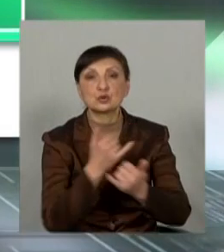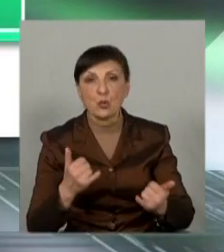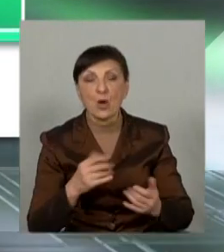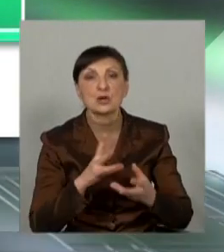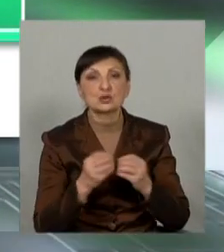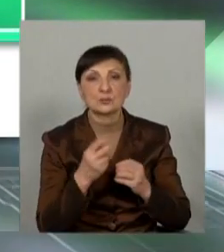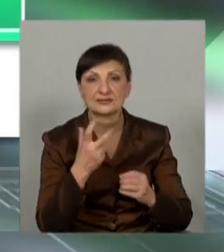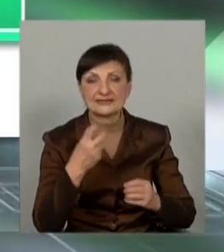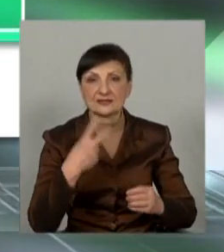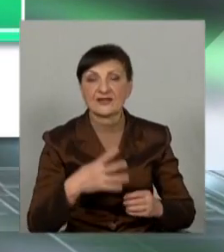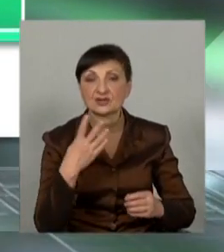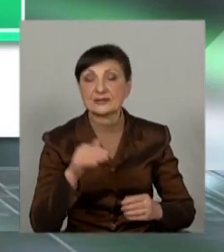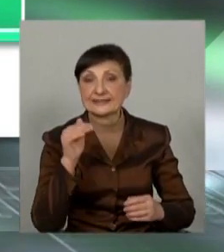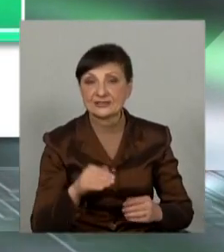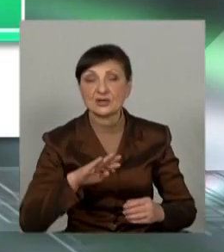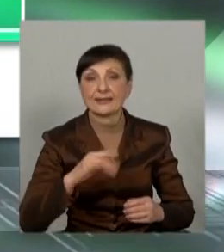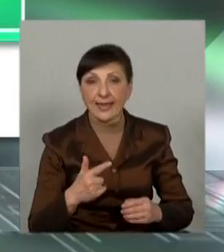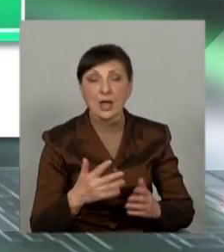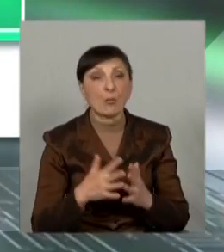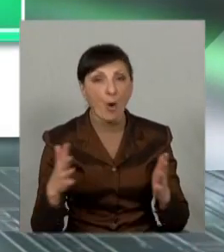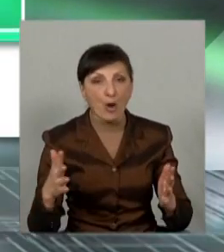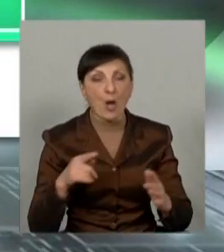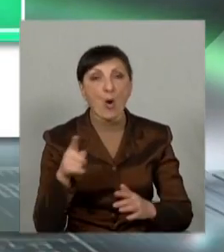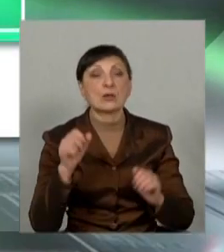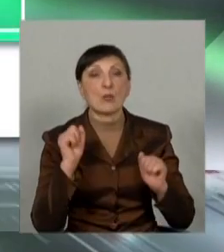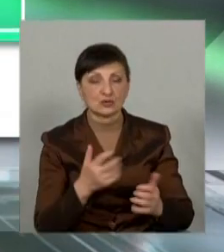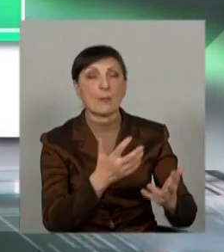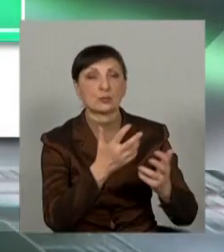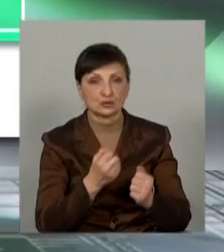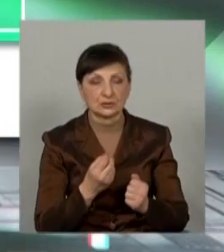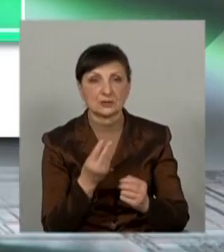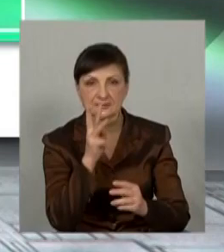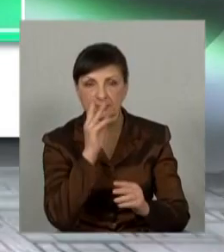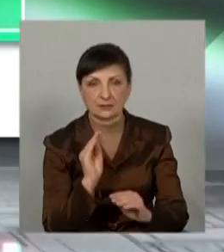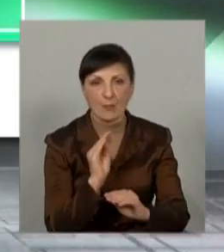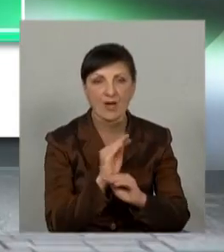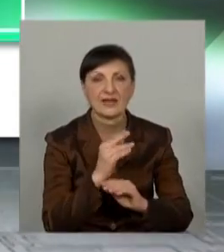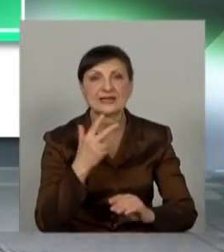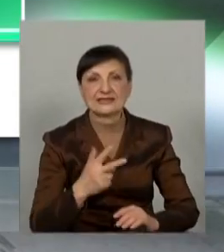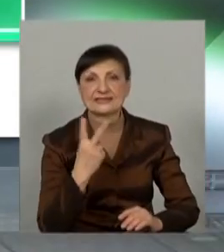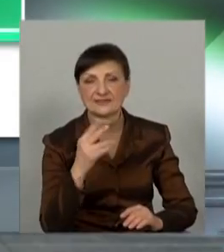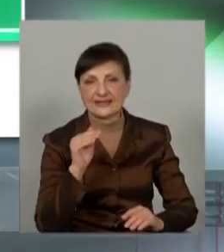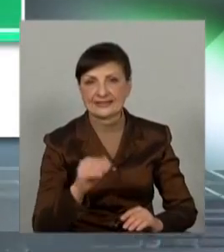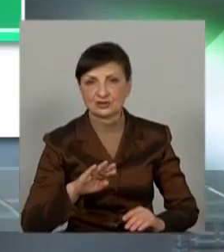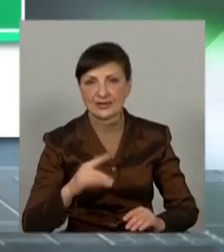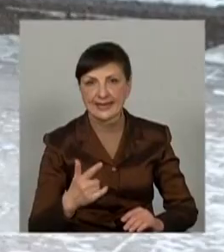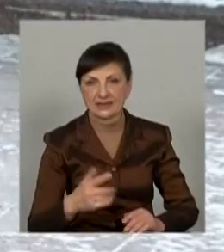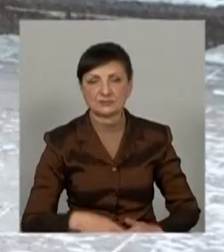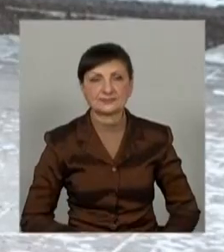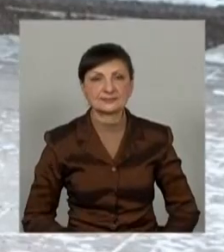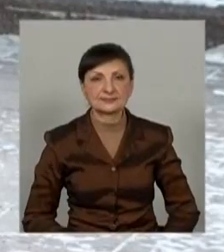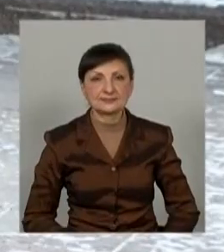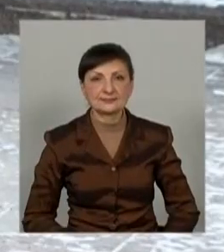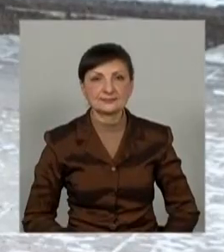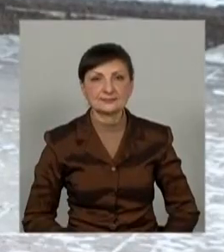сумму 324 тысячи тенге и более, он может получить надбавку к зарплате в размере 32 тысячи тенге.